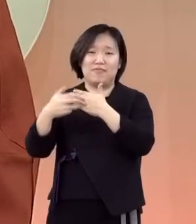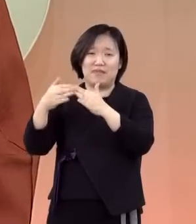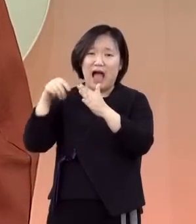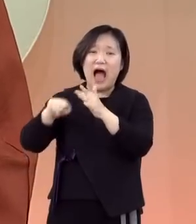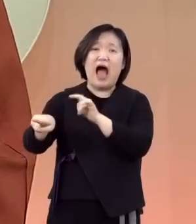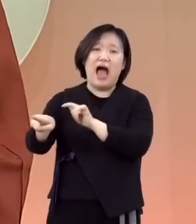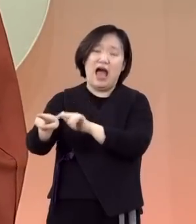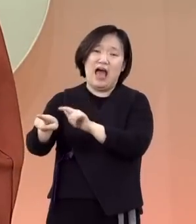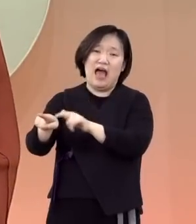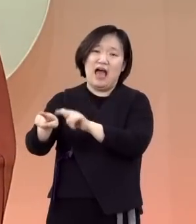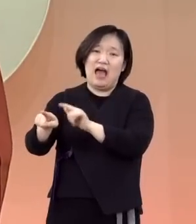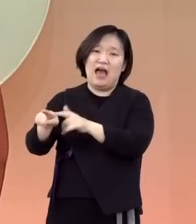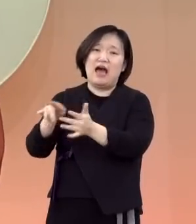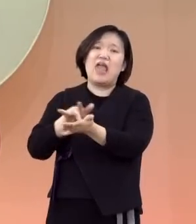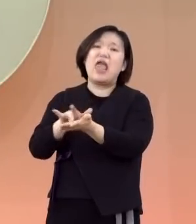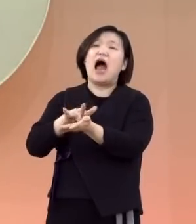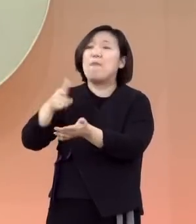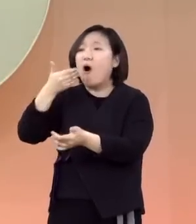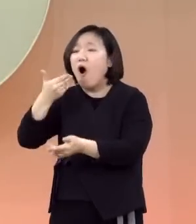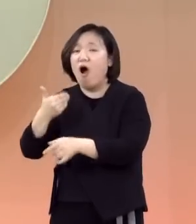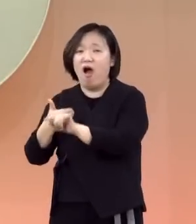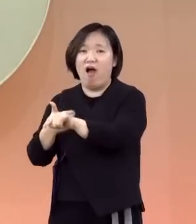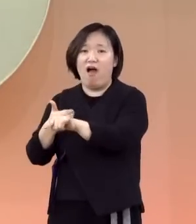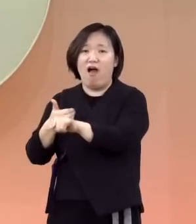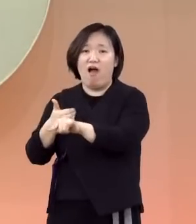어떤의사에게약을처방받고기침이완전히멈췄다고말씀해주셨습니다.